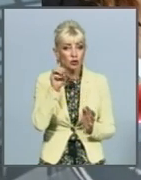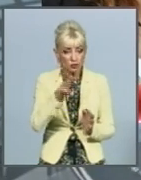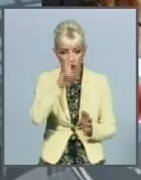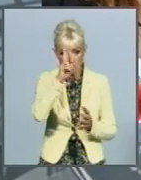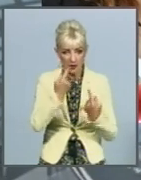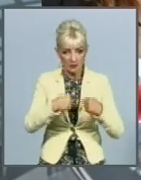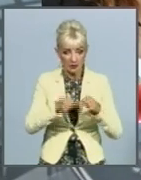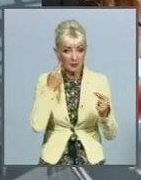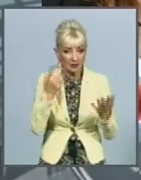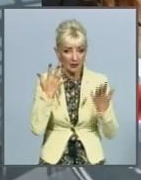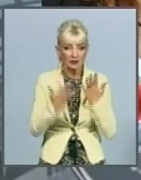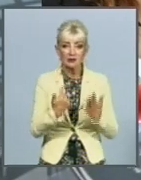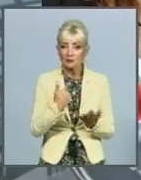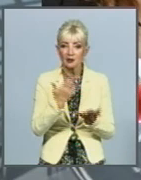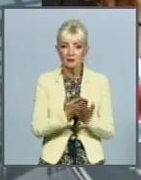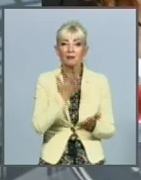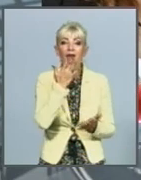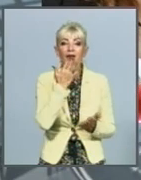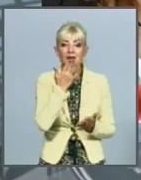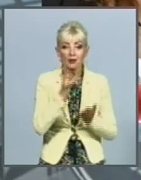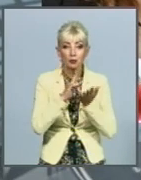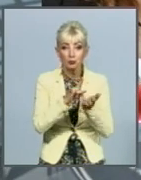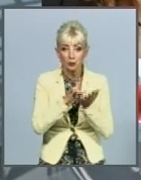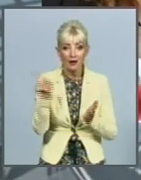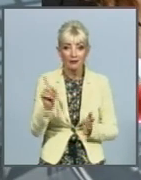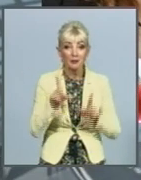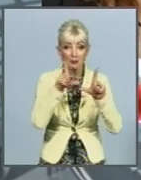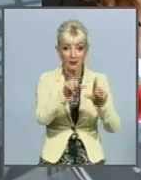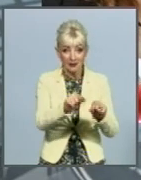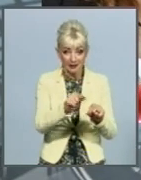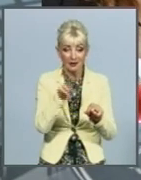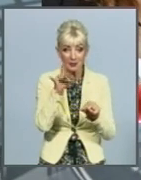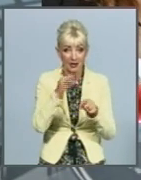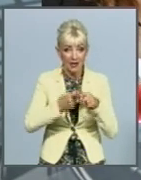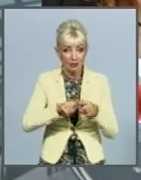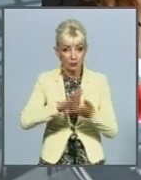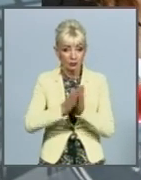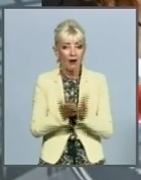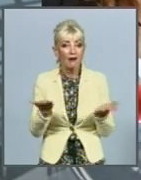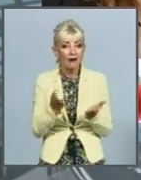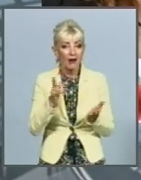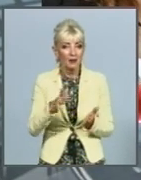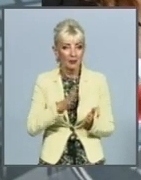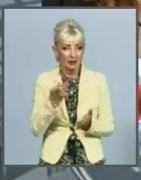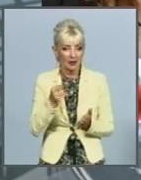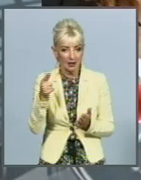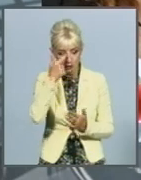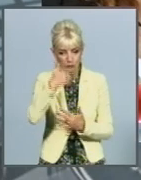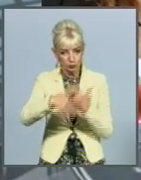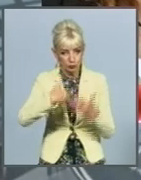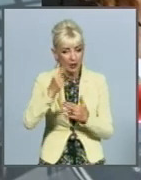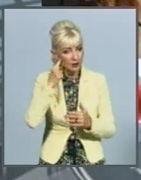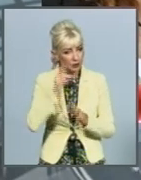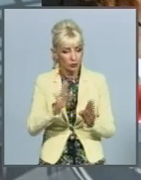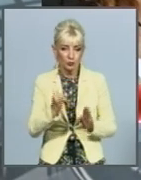Бо уявіть, якщо ми маємо іноземних туристів і вони приїхали б за цих умов, яка була б для них плутанина. Не думаю, що